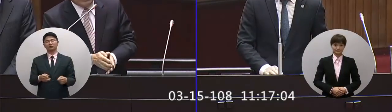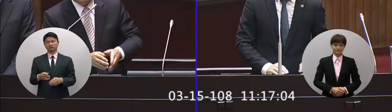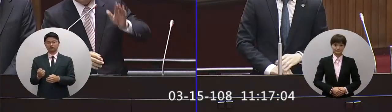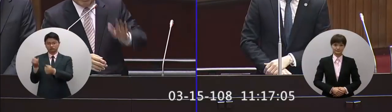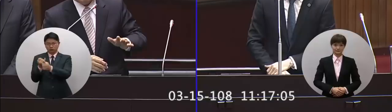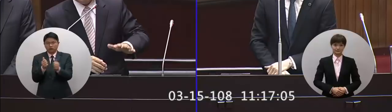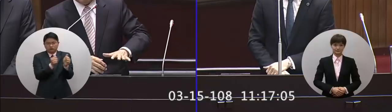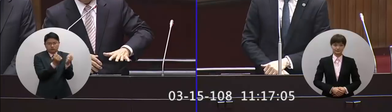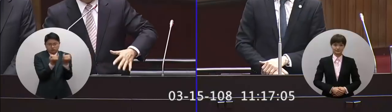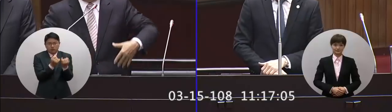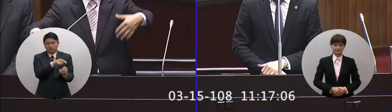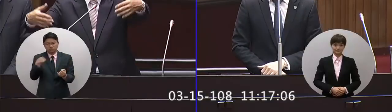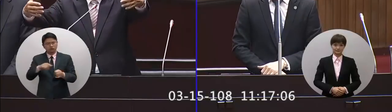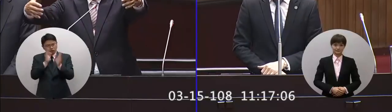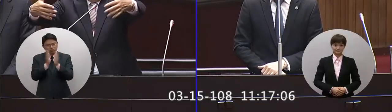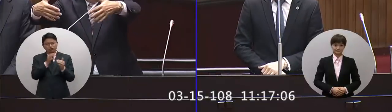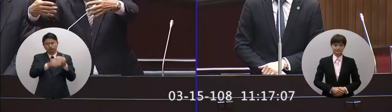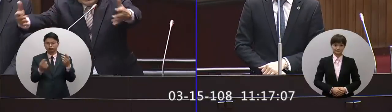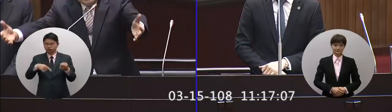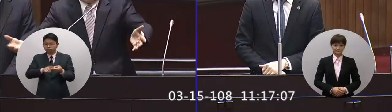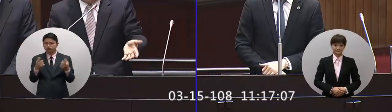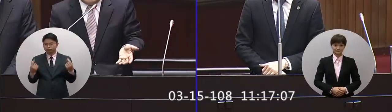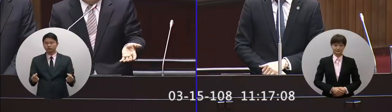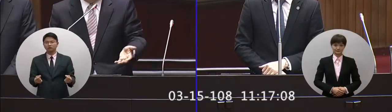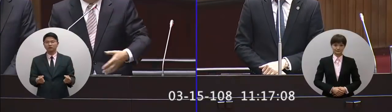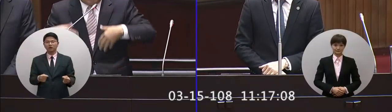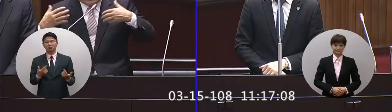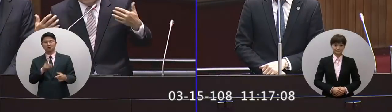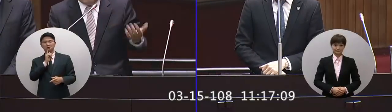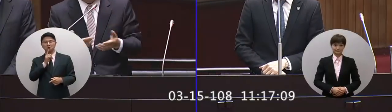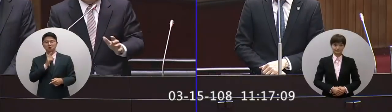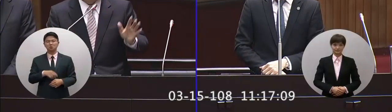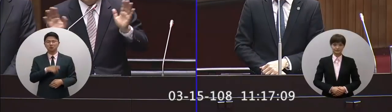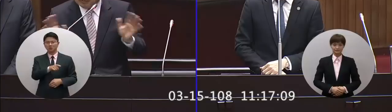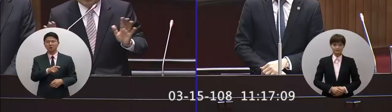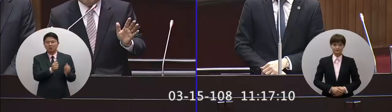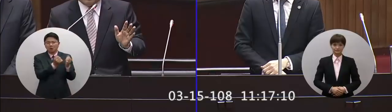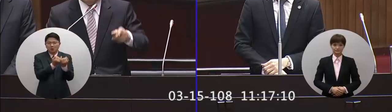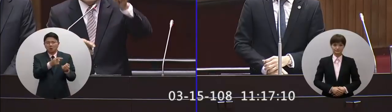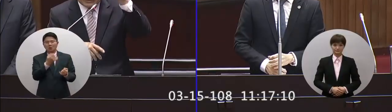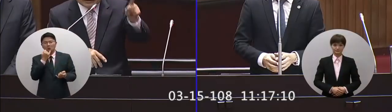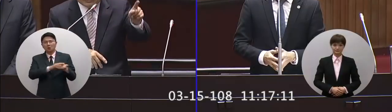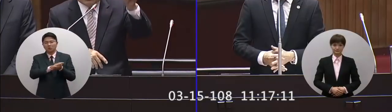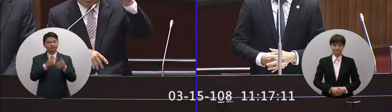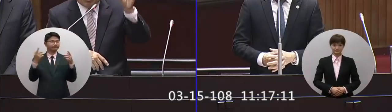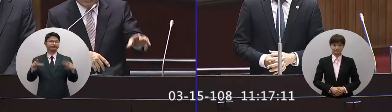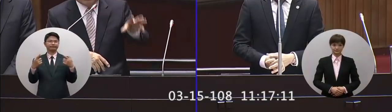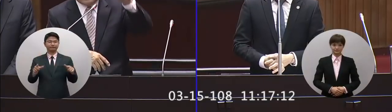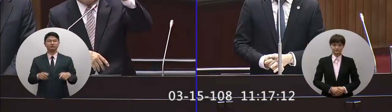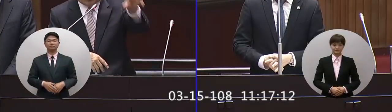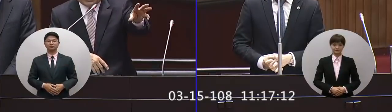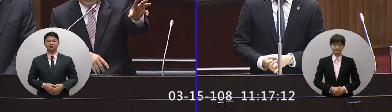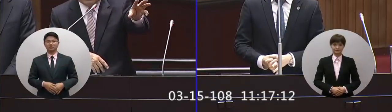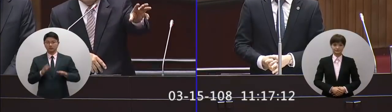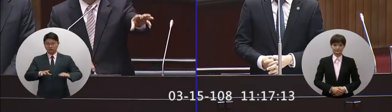拢同款，并唔是讲吼，即个啊性的泛滥，吼啊即个乱创，无，颠倒用法